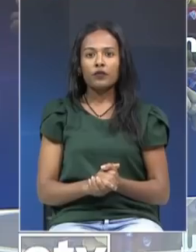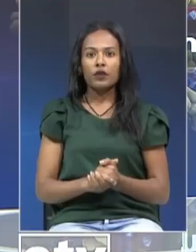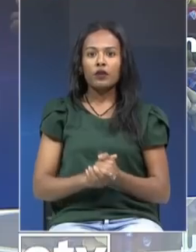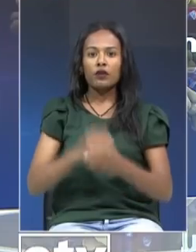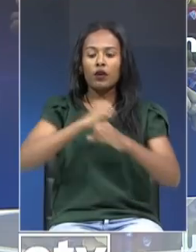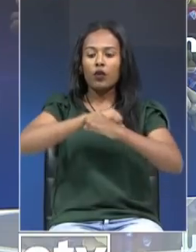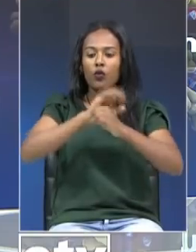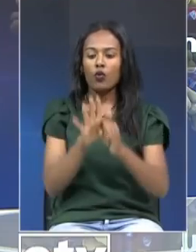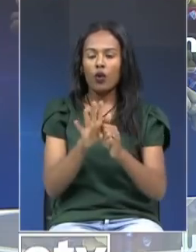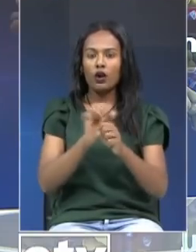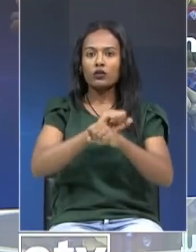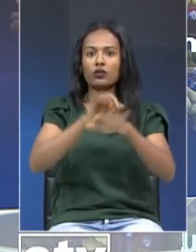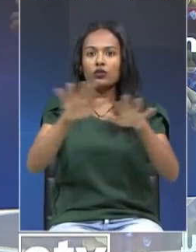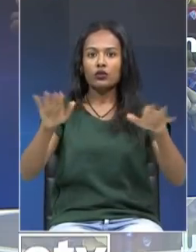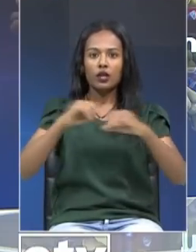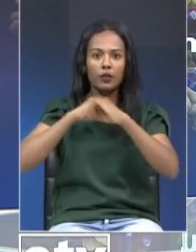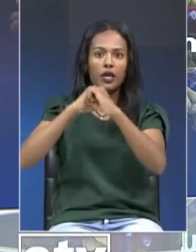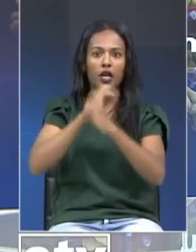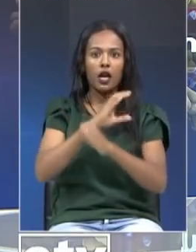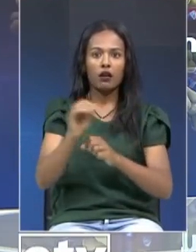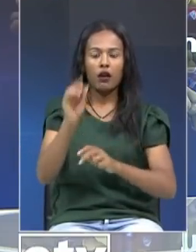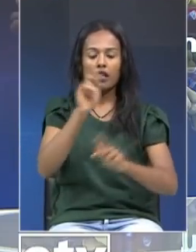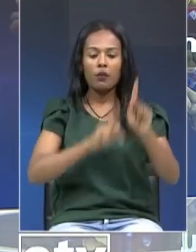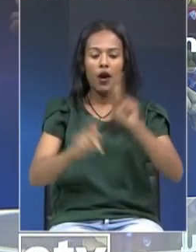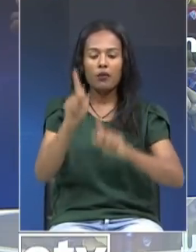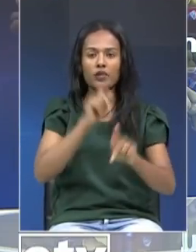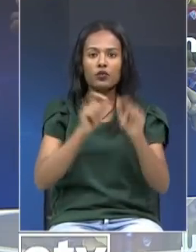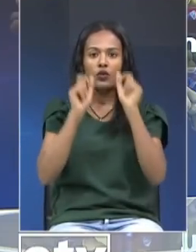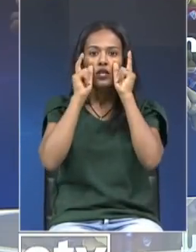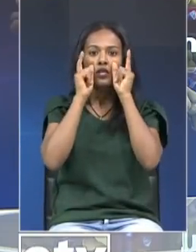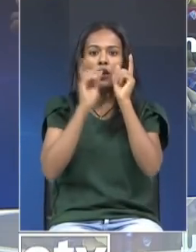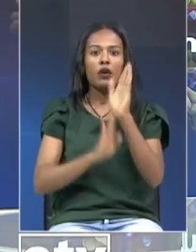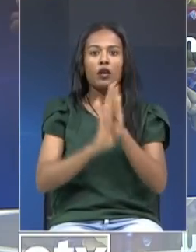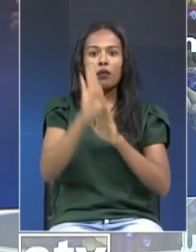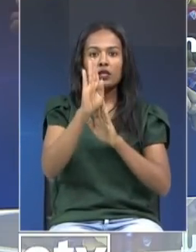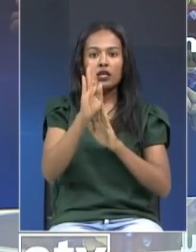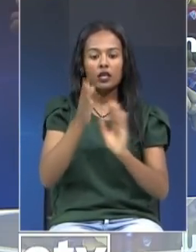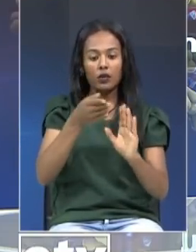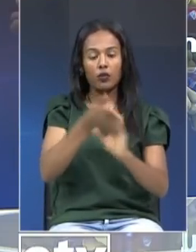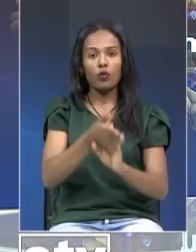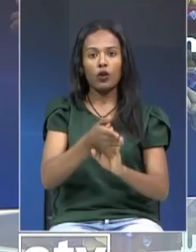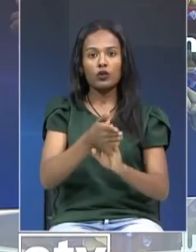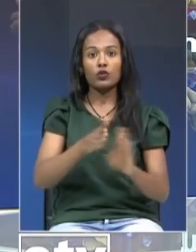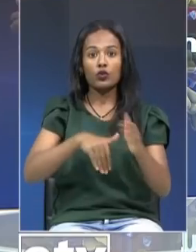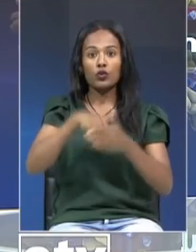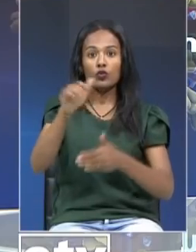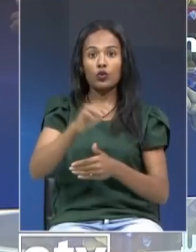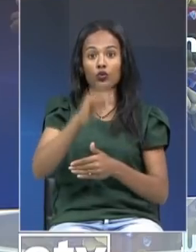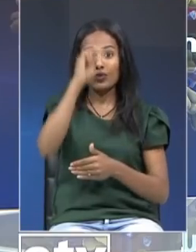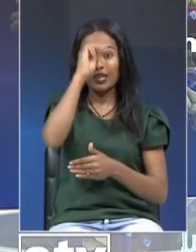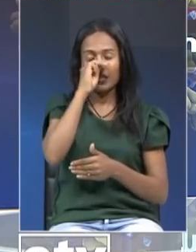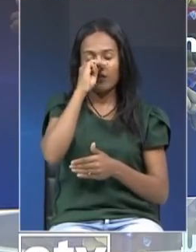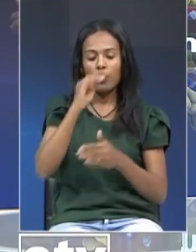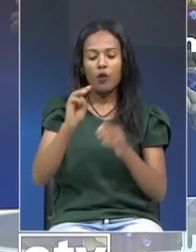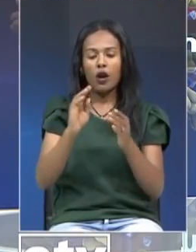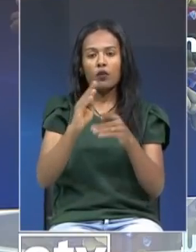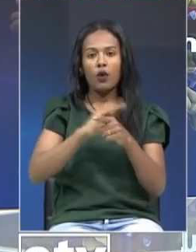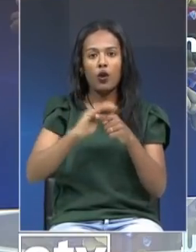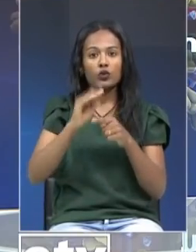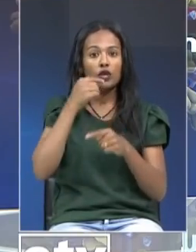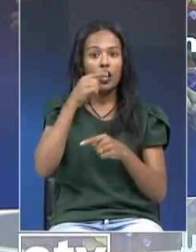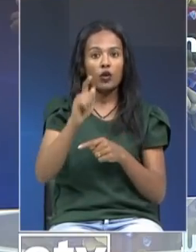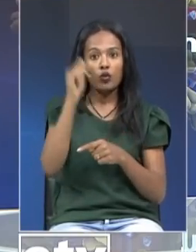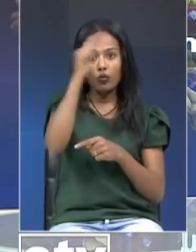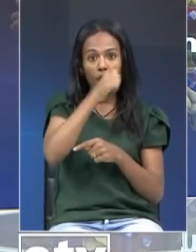የኮሮና ቫይረስ ስርጭትን ለመግታትና የማህበረሰቡን ግንዛቤ ለማሳደግ የበኩላቸውን እንደሚወጡ የኪነ ጥበብ ባለሙያዎች ተናገሩ።